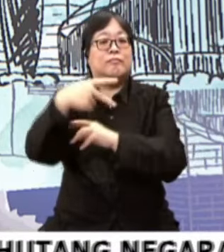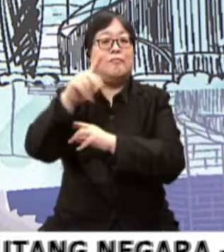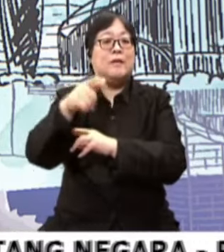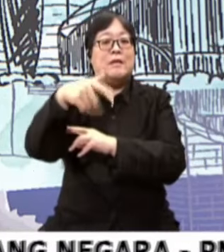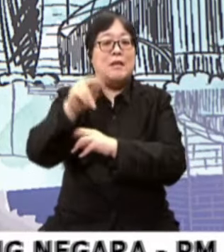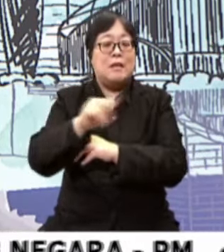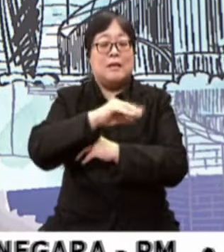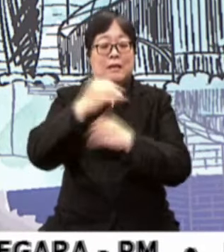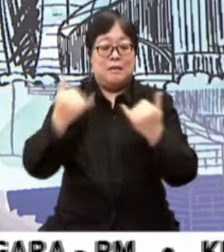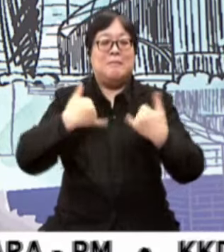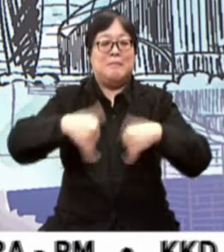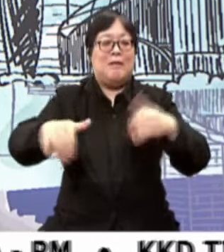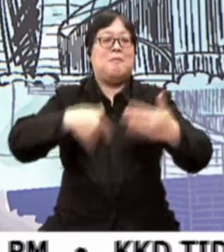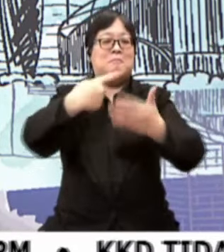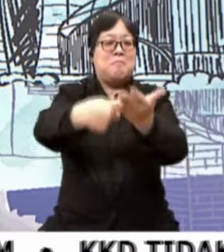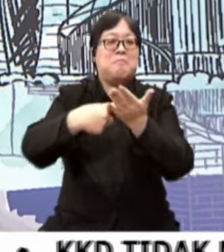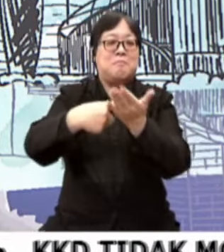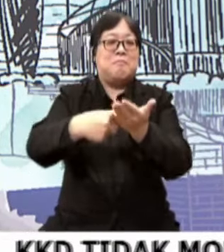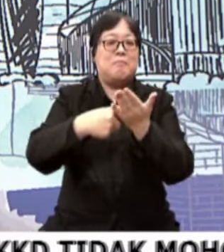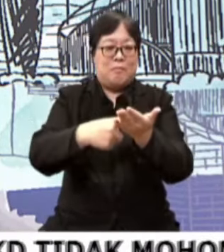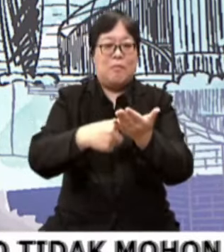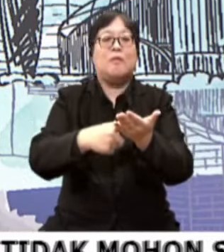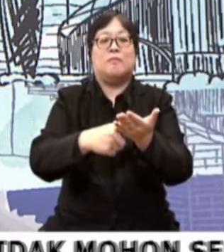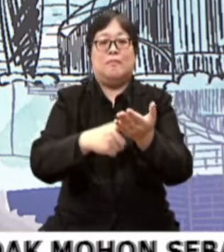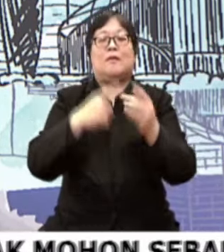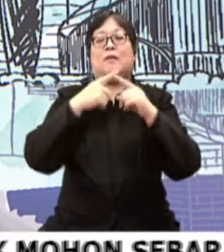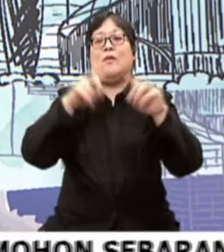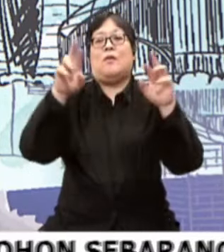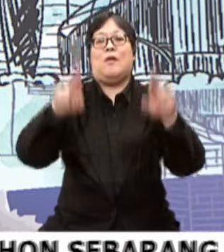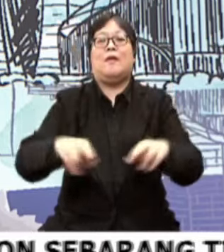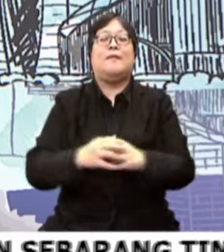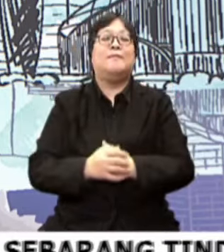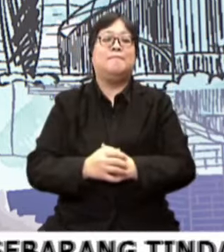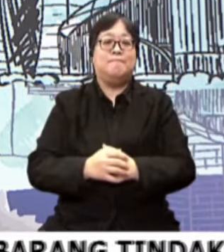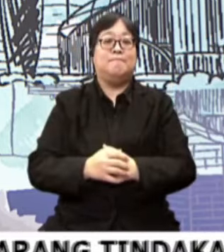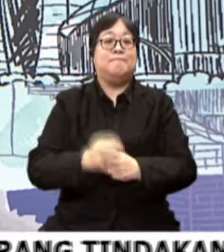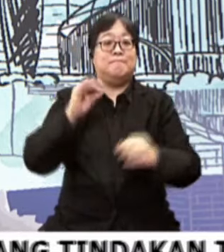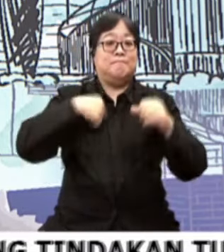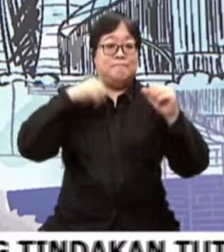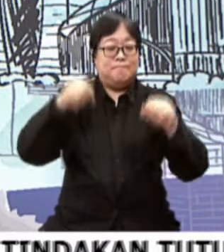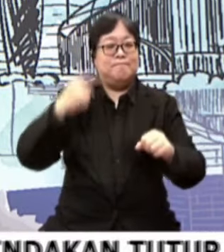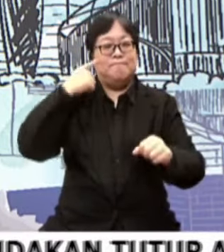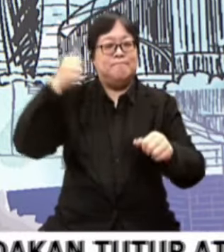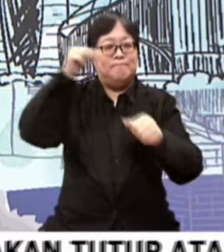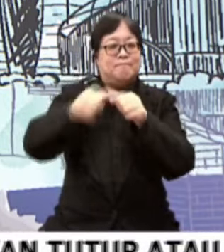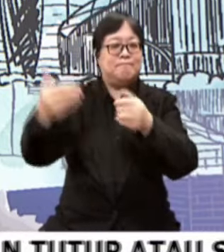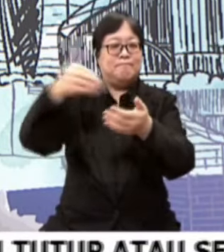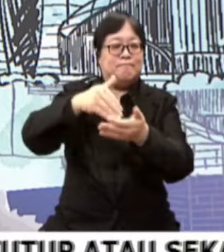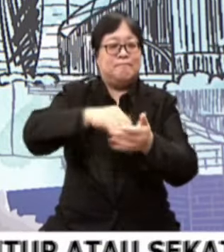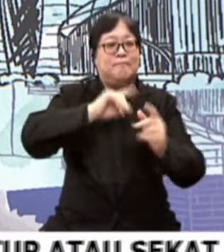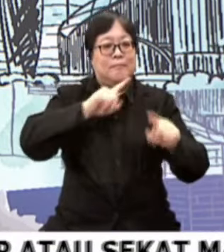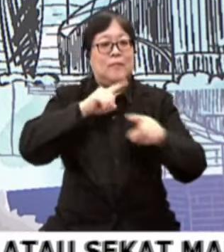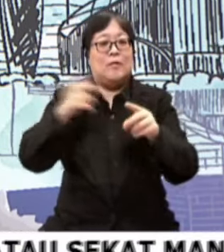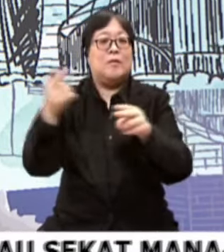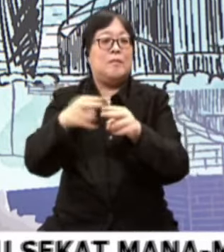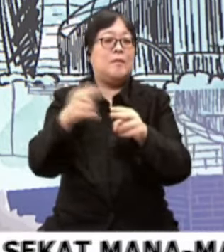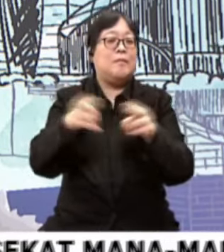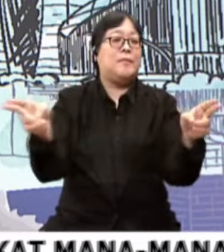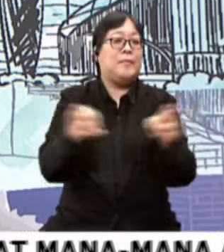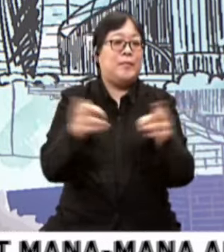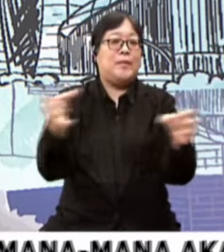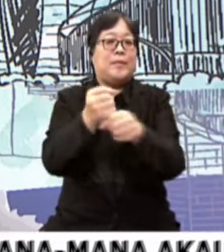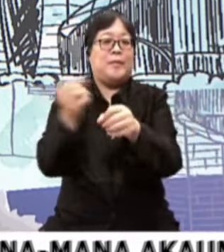ketika ini masih lagi berlangsung dalam soal di dewan rakyat dan kalau saya boleh mengimbas dan juga memberi jawaban secara ringkas apa yang